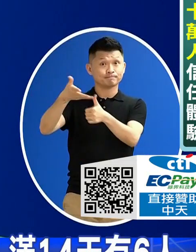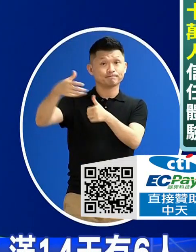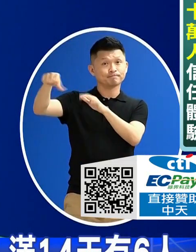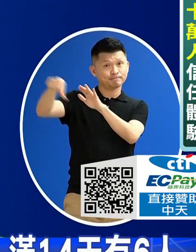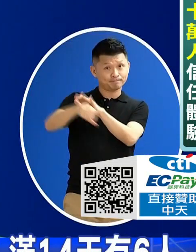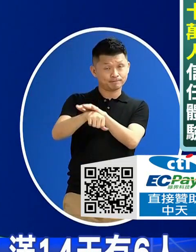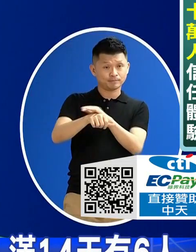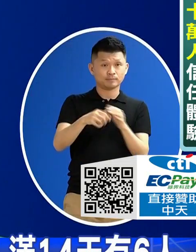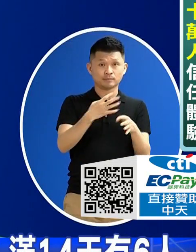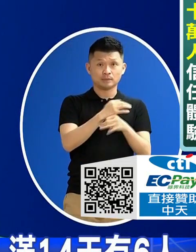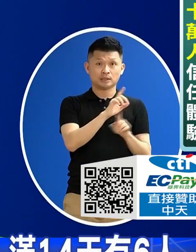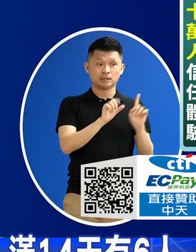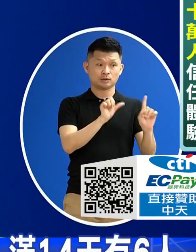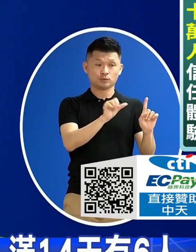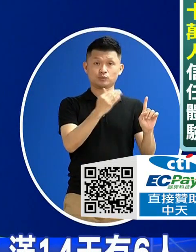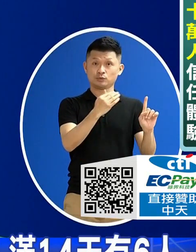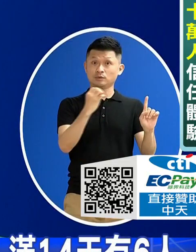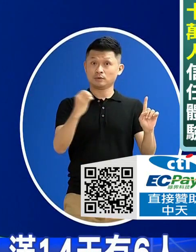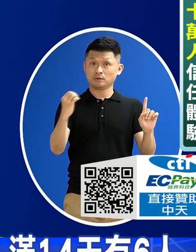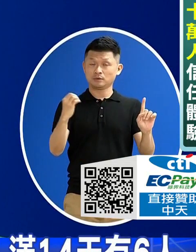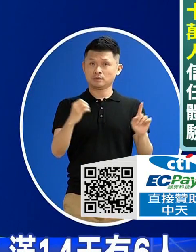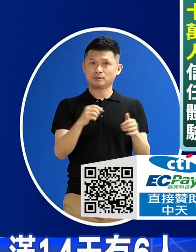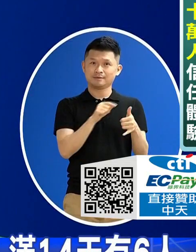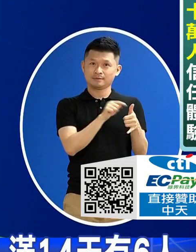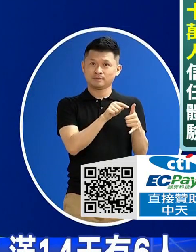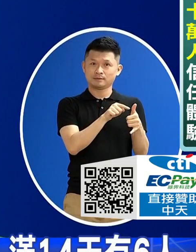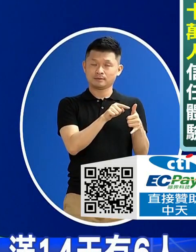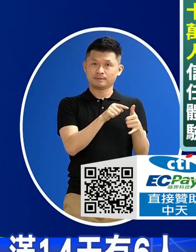话，按15900哦，是有在